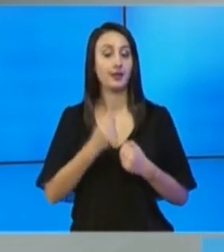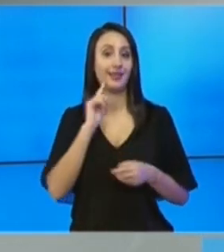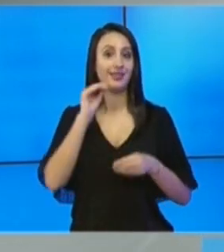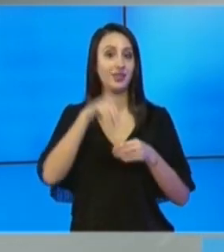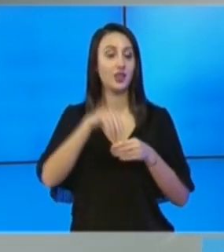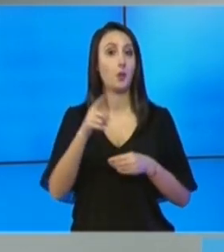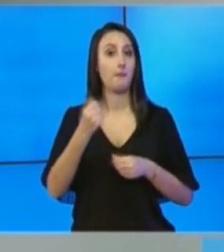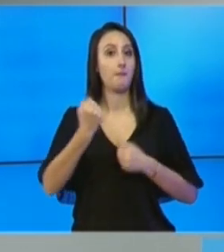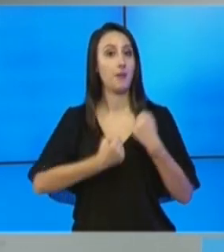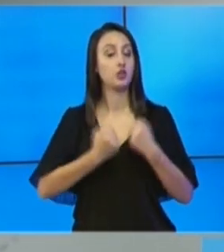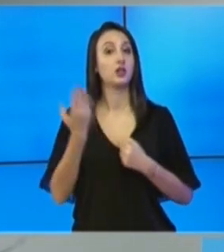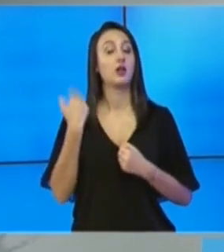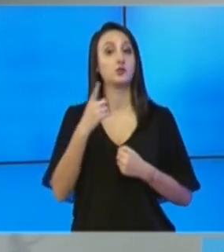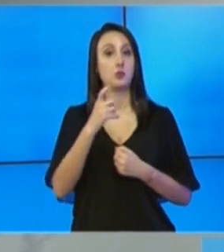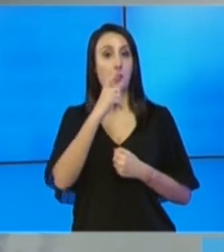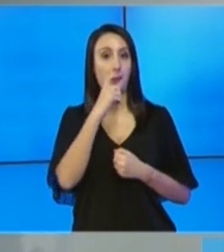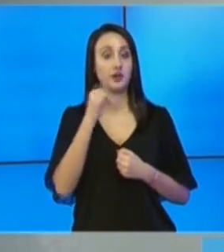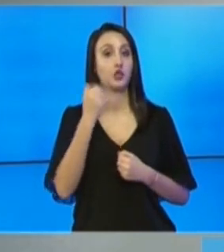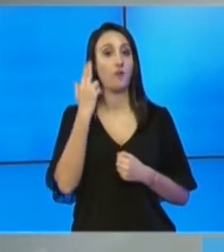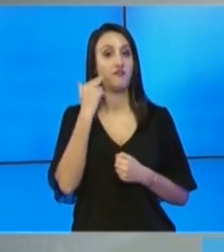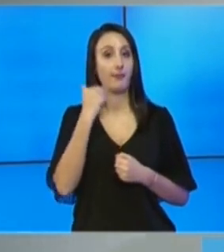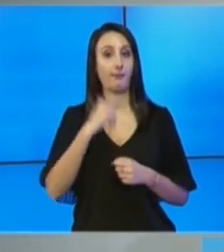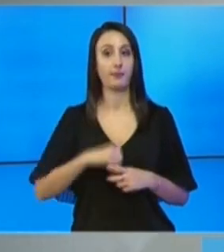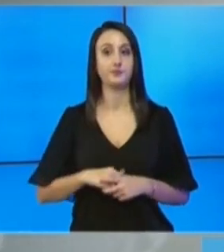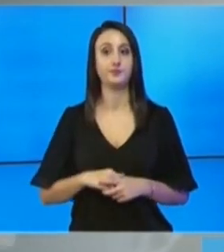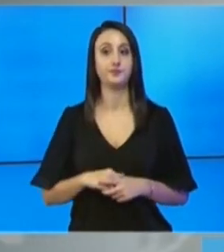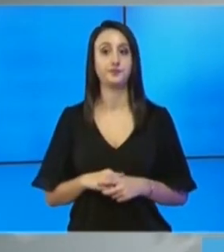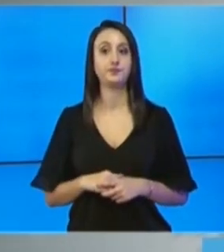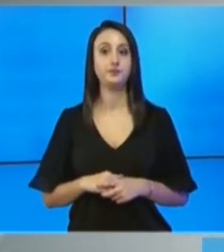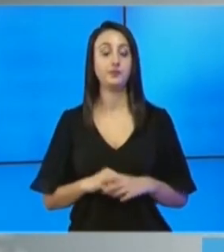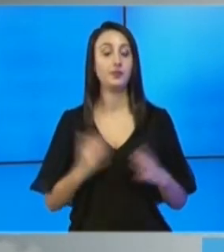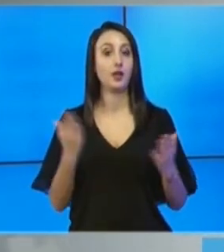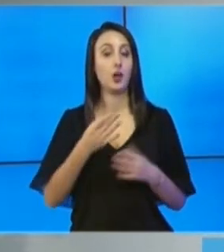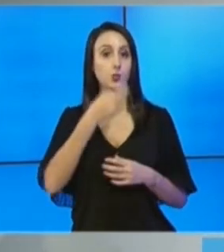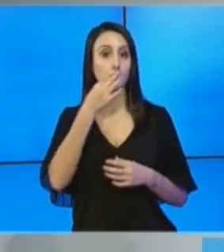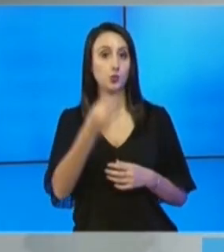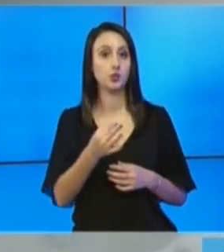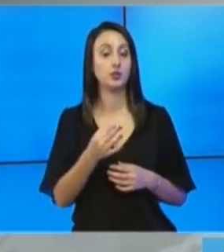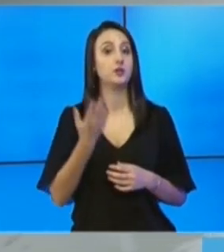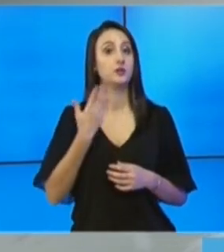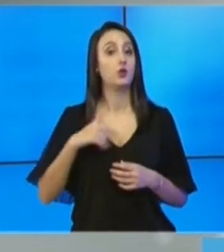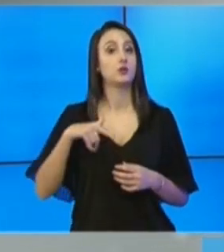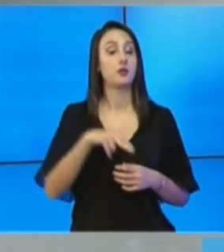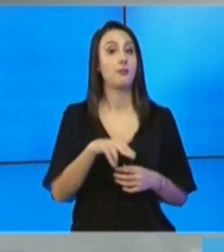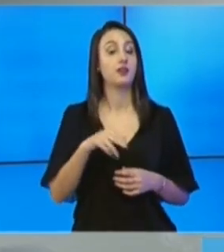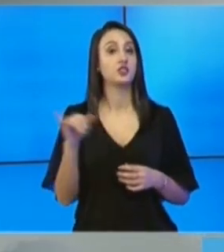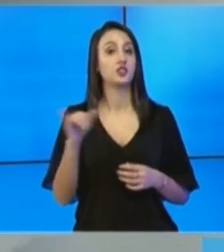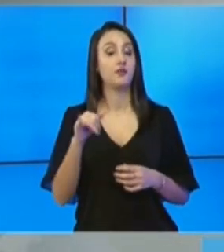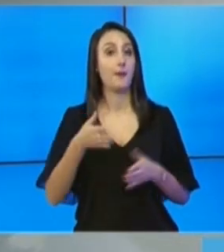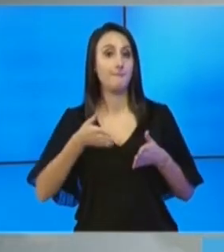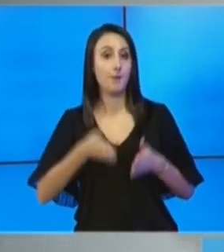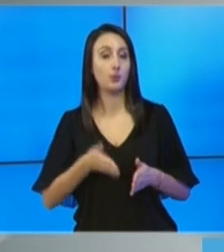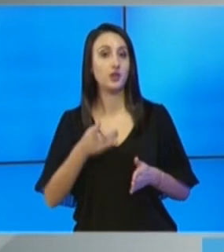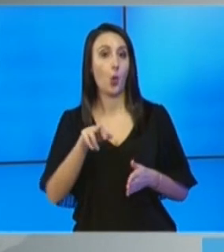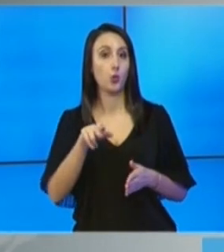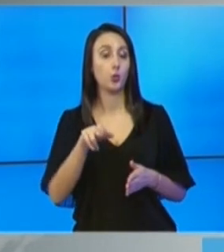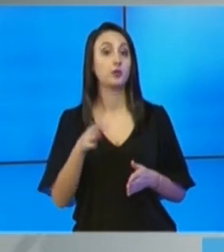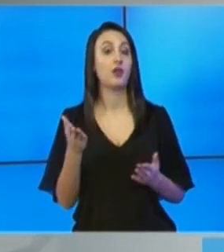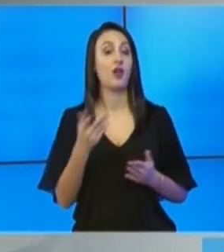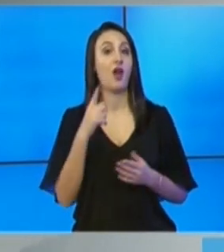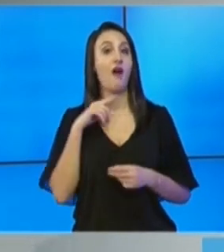interiorul acesteia se afla un bărbat și o femeie care au declarat că vor să meargă la un privechi al unei rude aflat